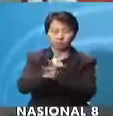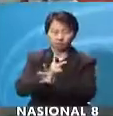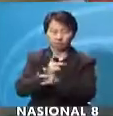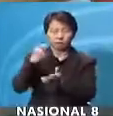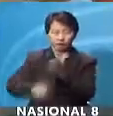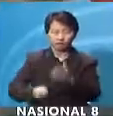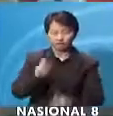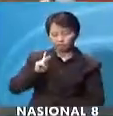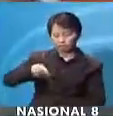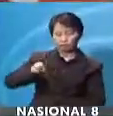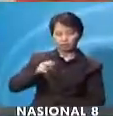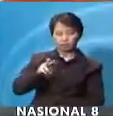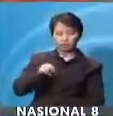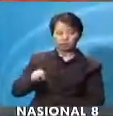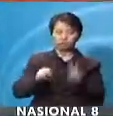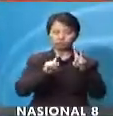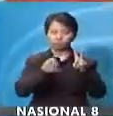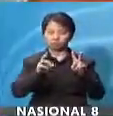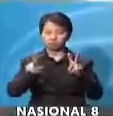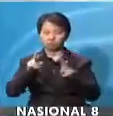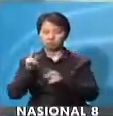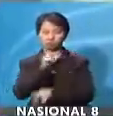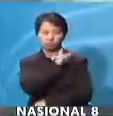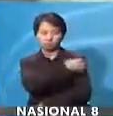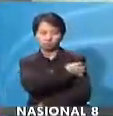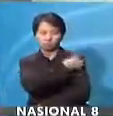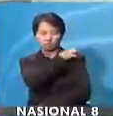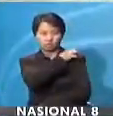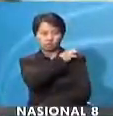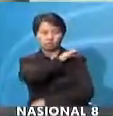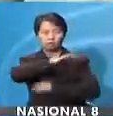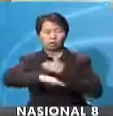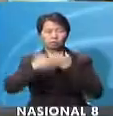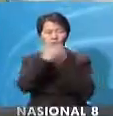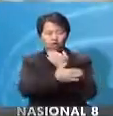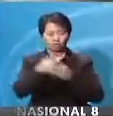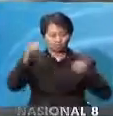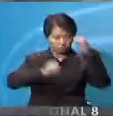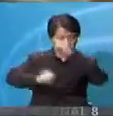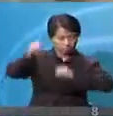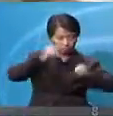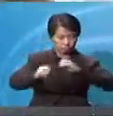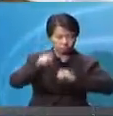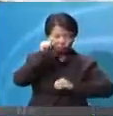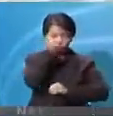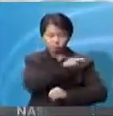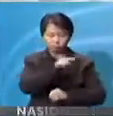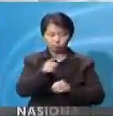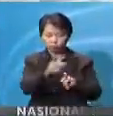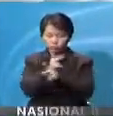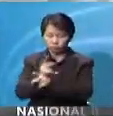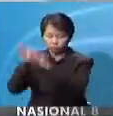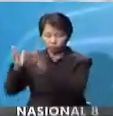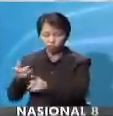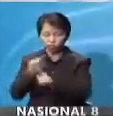kpdnkk melalui 2300 anggota pengurat kuuasa di seluruh negara akan melaksanakan pemantauan secara agresif bagi melindungi